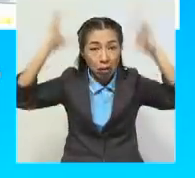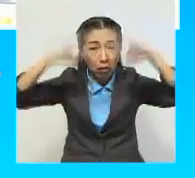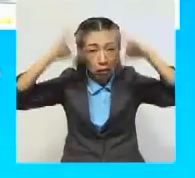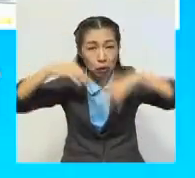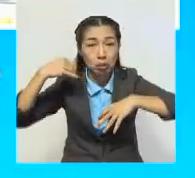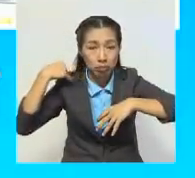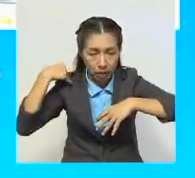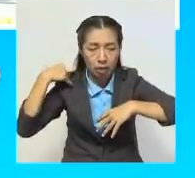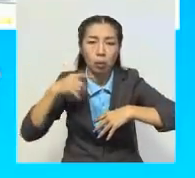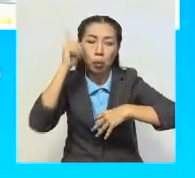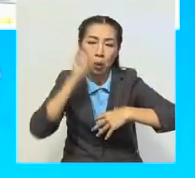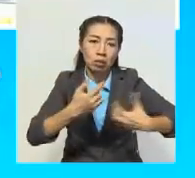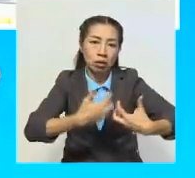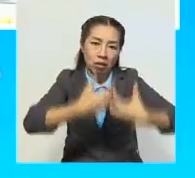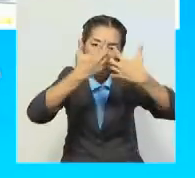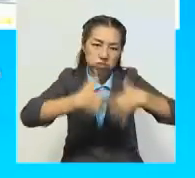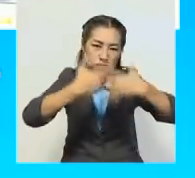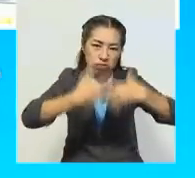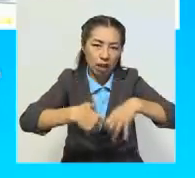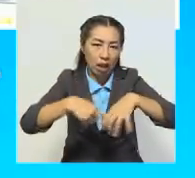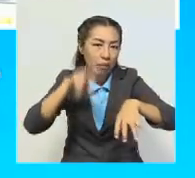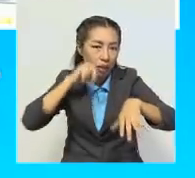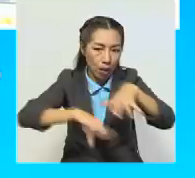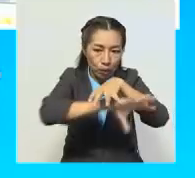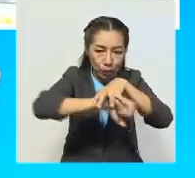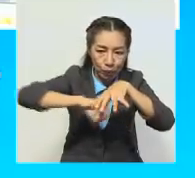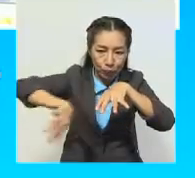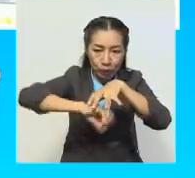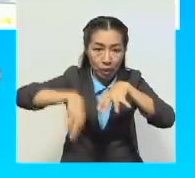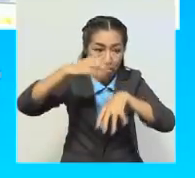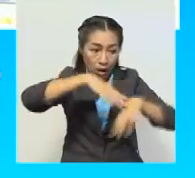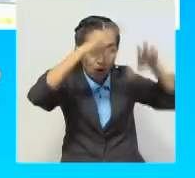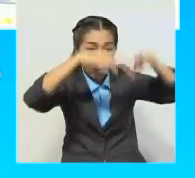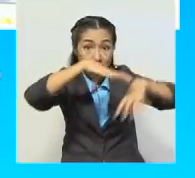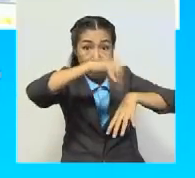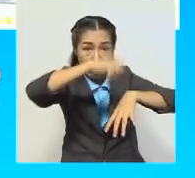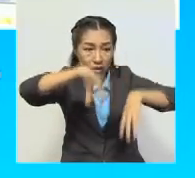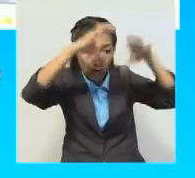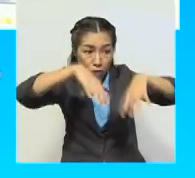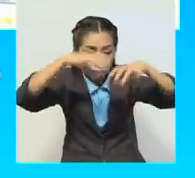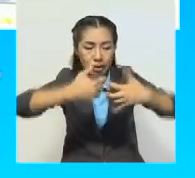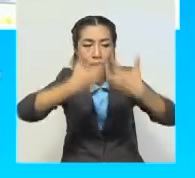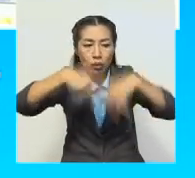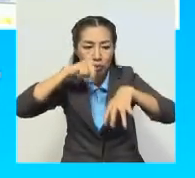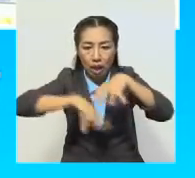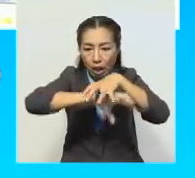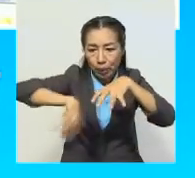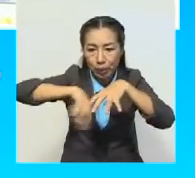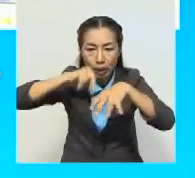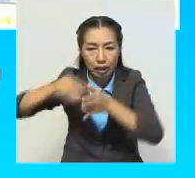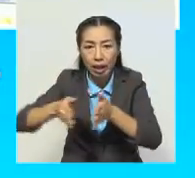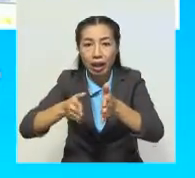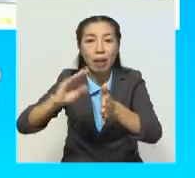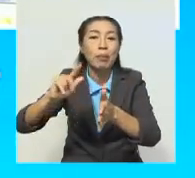ราก็ต้องเร่งในเรื่องของการสูบน้ำจากน้ำฝนเนี่ยให้ลงสู่แม่น้ำโขงให้ได้มากที่สุดครับ ครับผม ค่